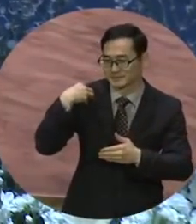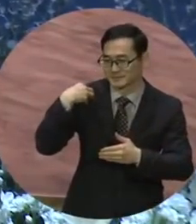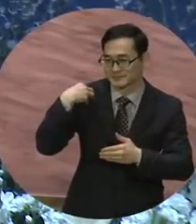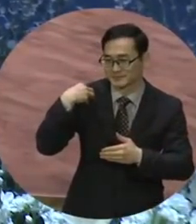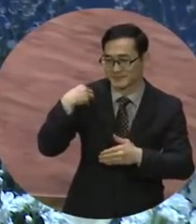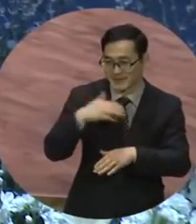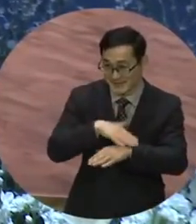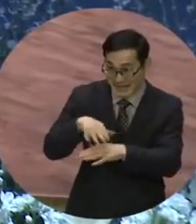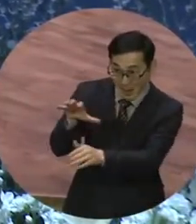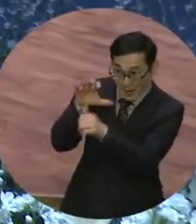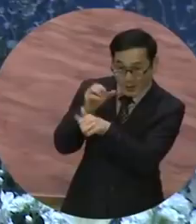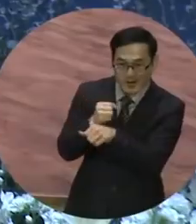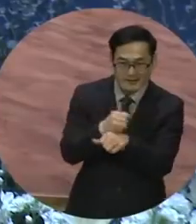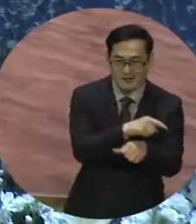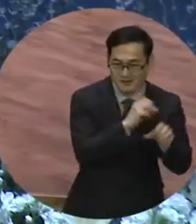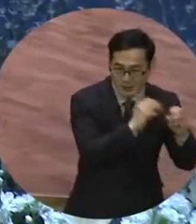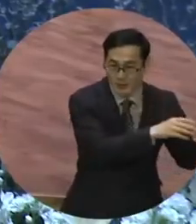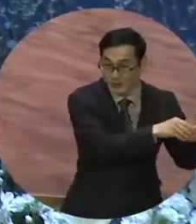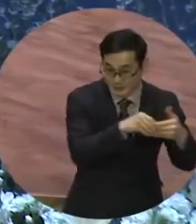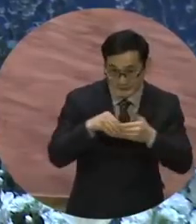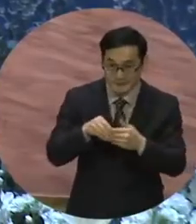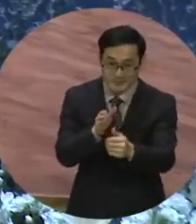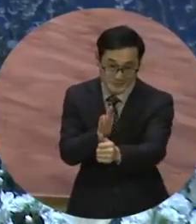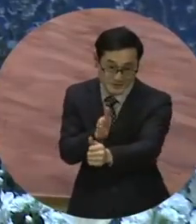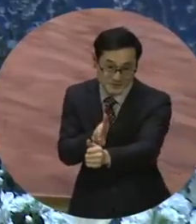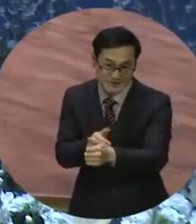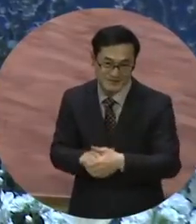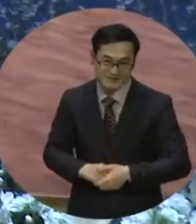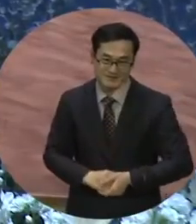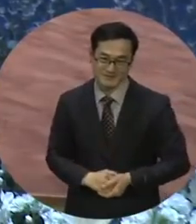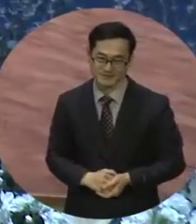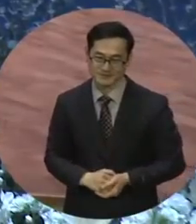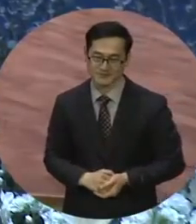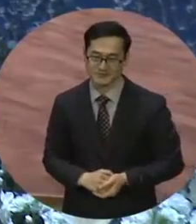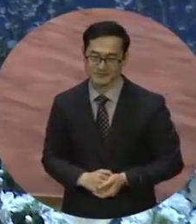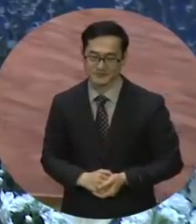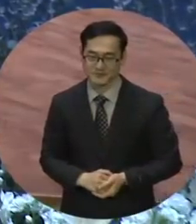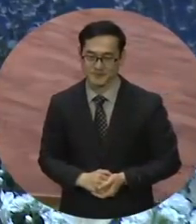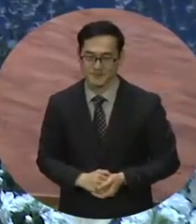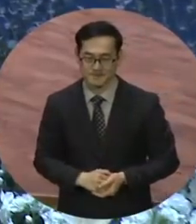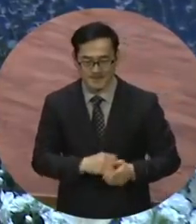활용하시길 바랍니다. 그래서 영계 모든 성도를 참으로